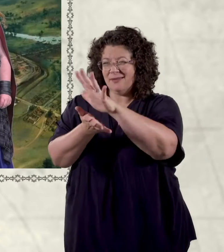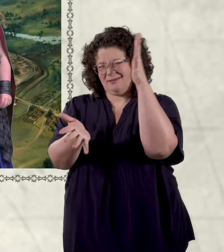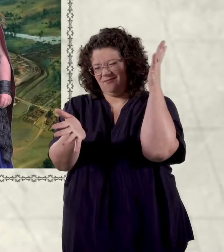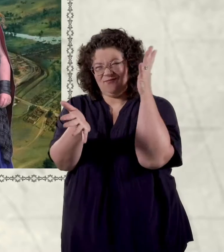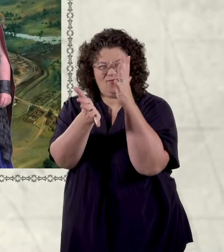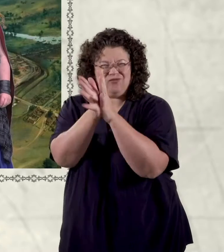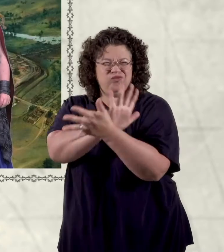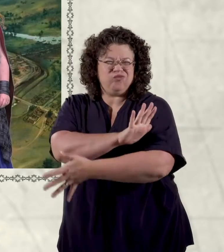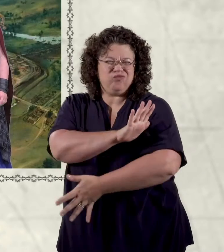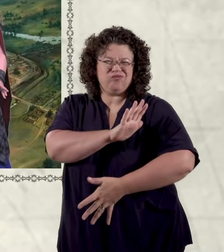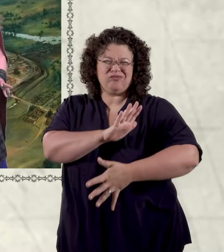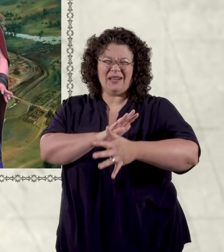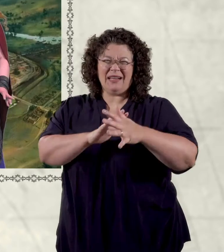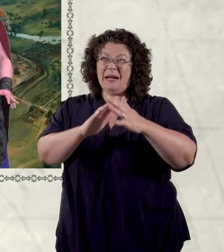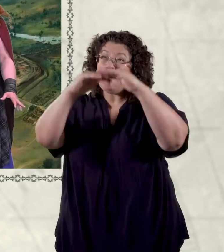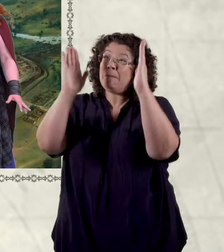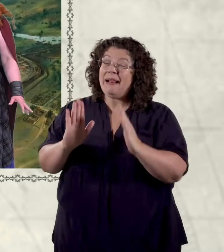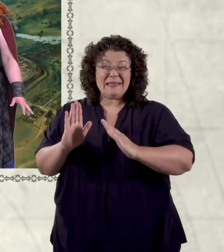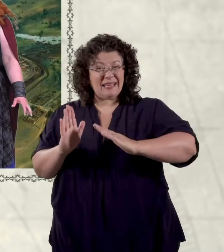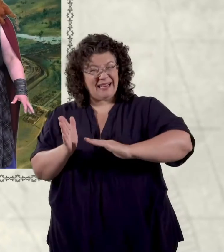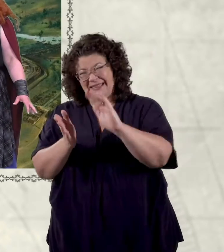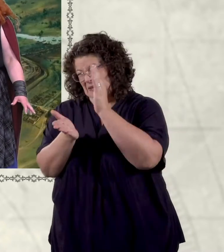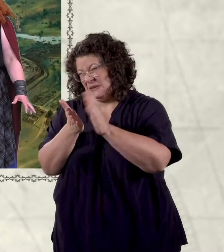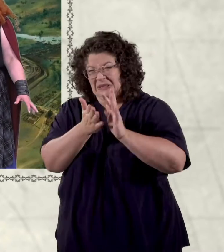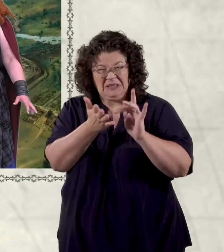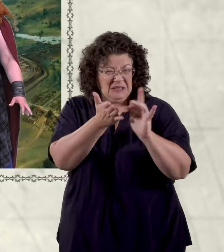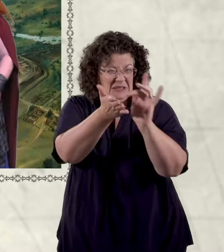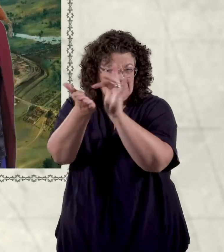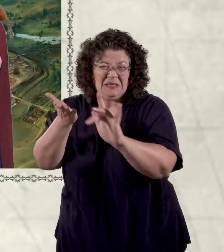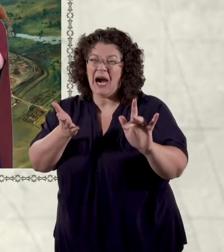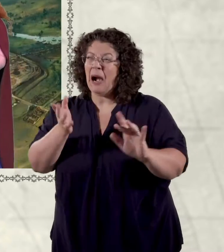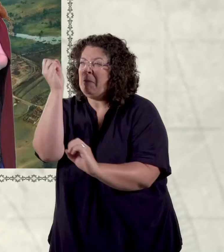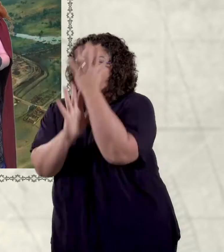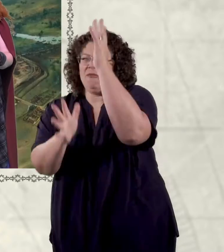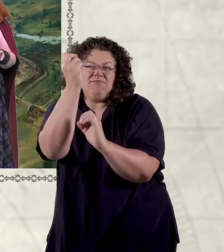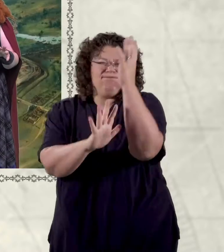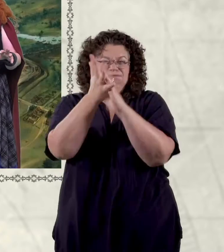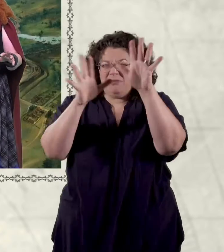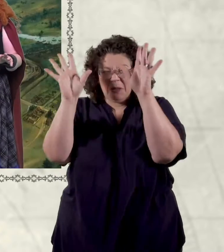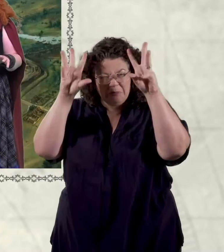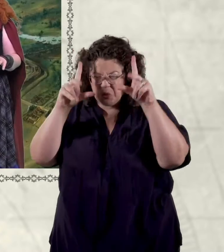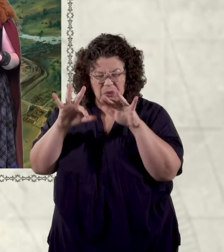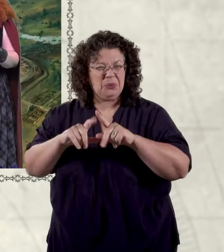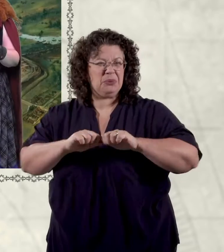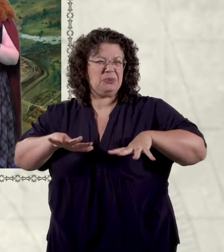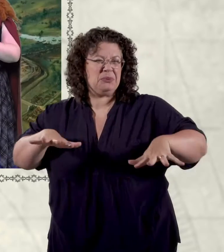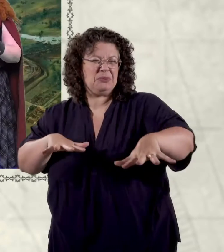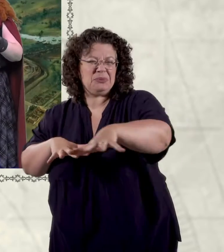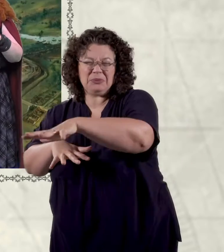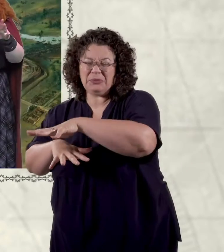popeth. Efo nwy o ferched wrth yn ochori, gwyliais i efo gwen wrth i